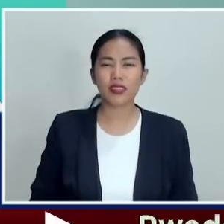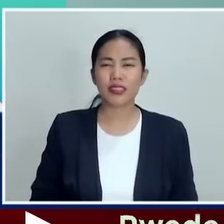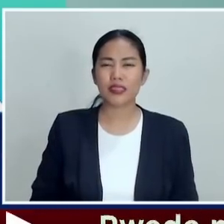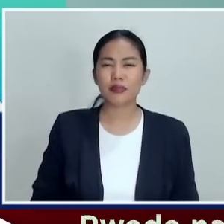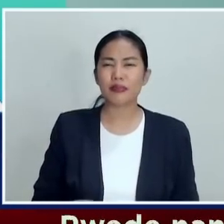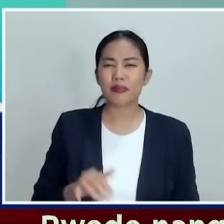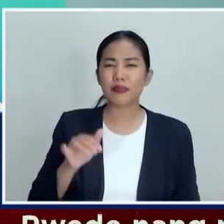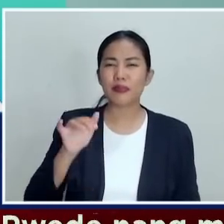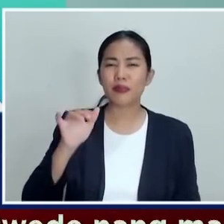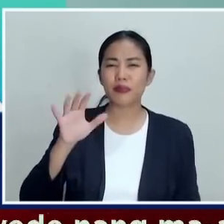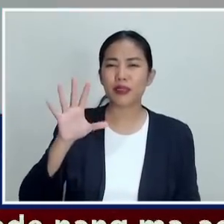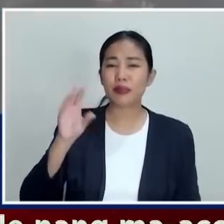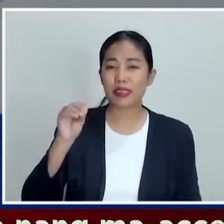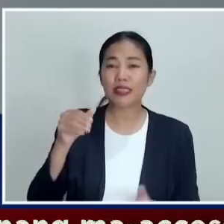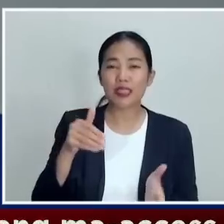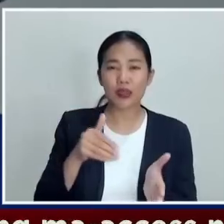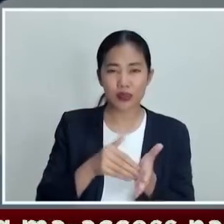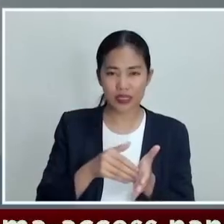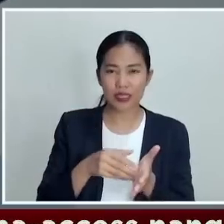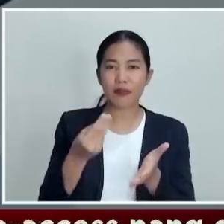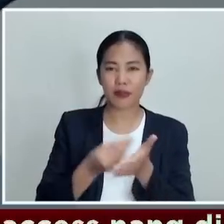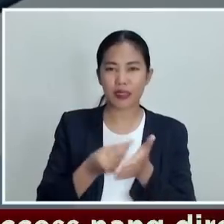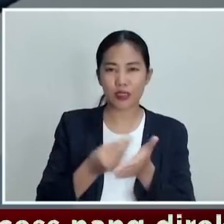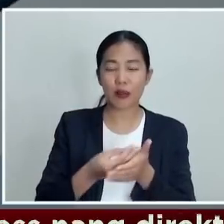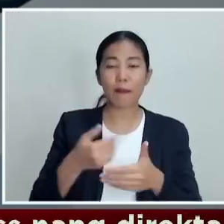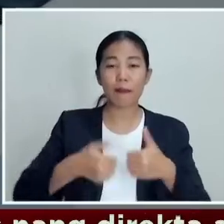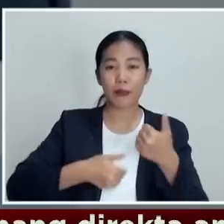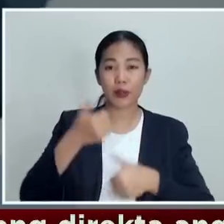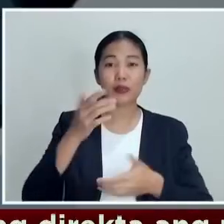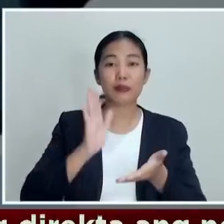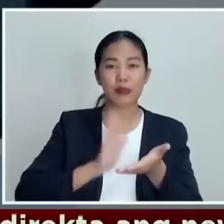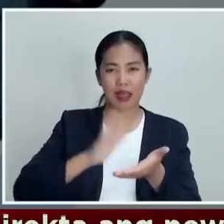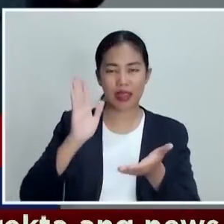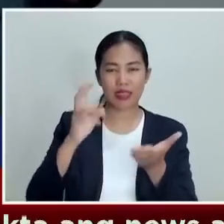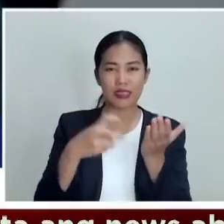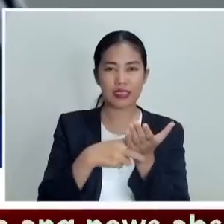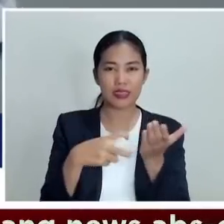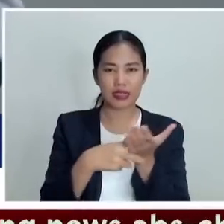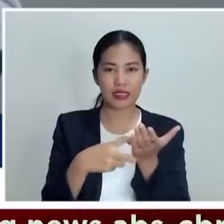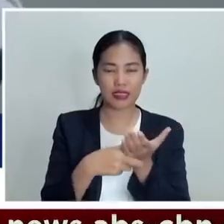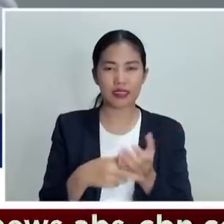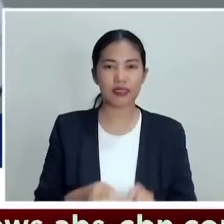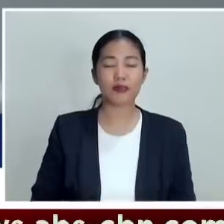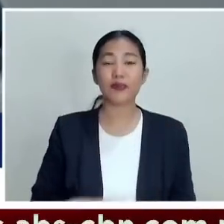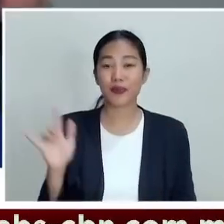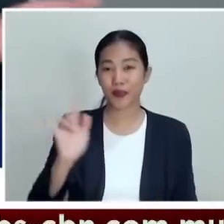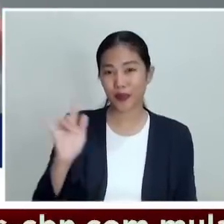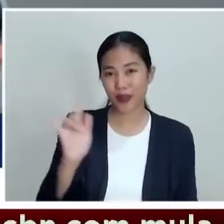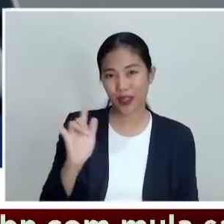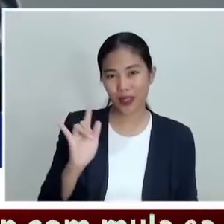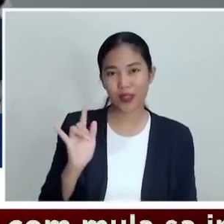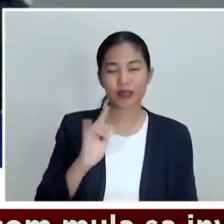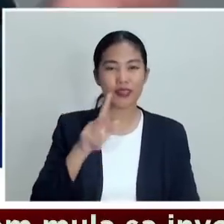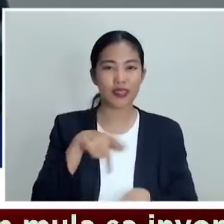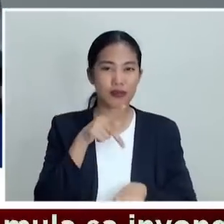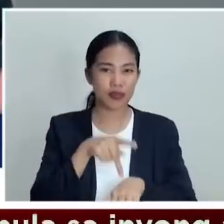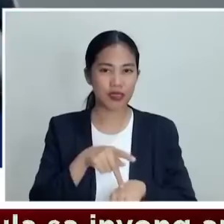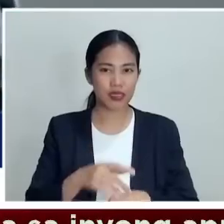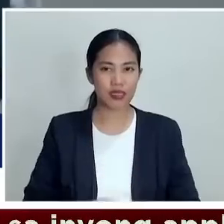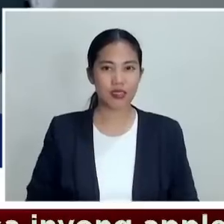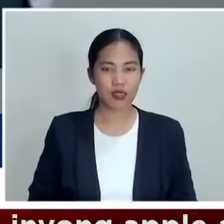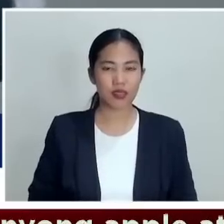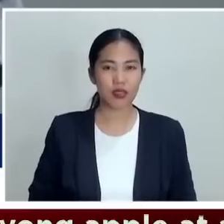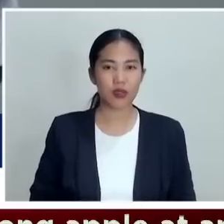na may kasama ng meet and greet. Bye-bye, Philippines! This is Moomin! Sana! Guess what? We are